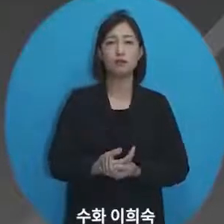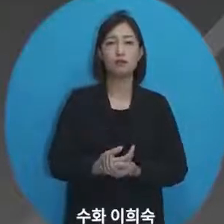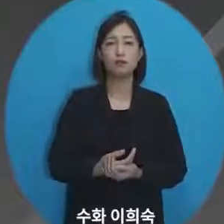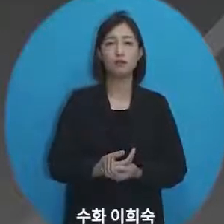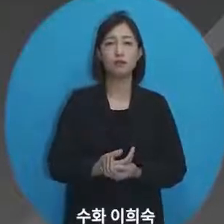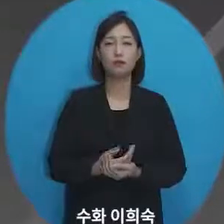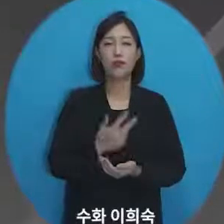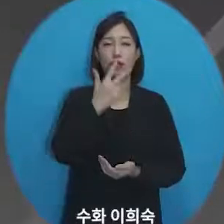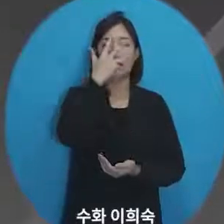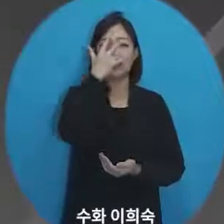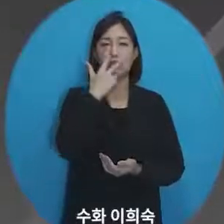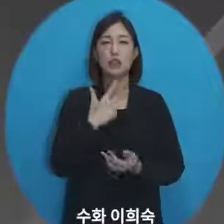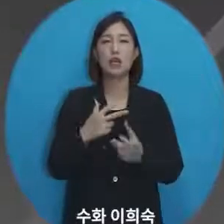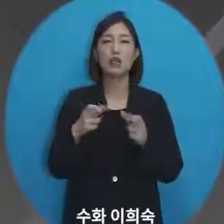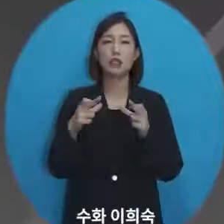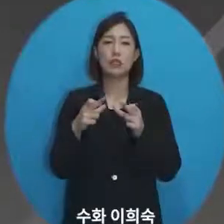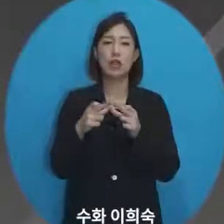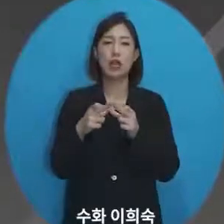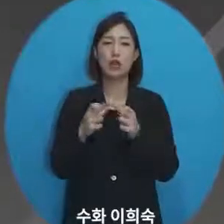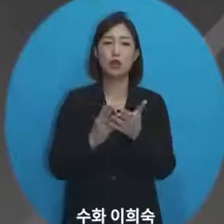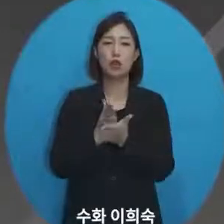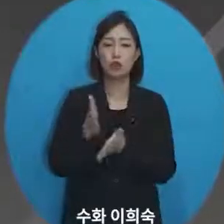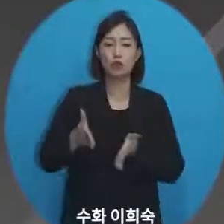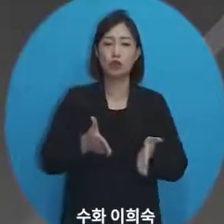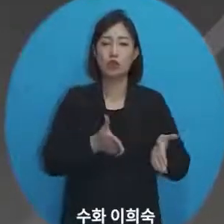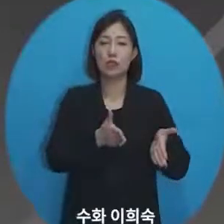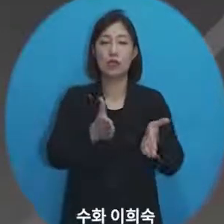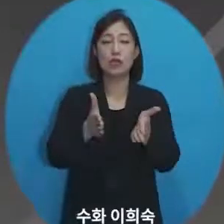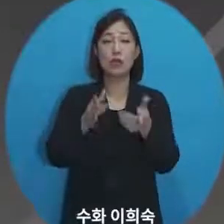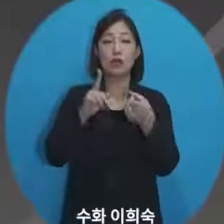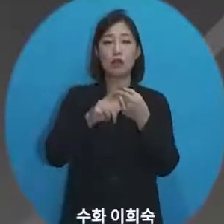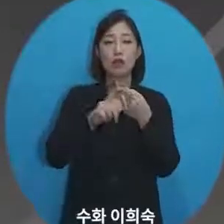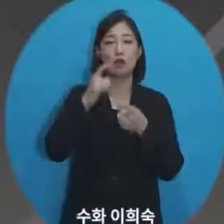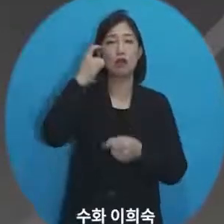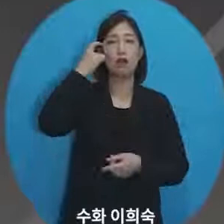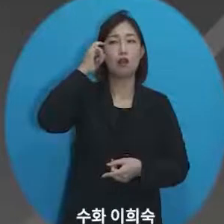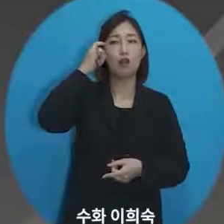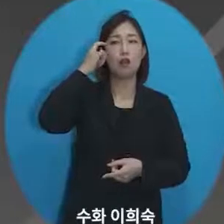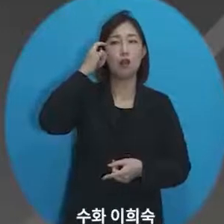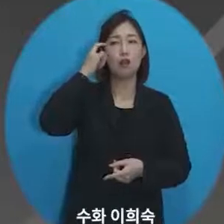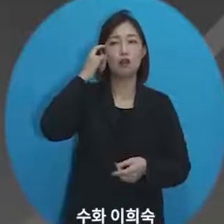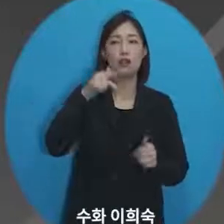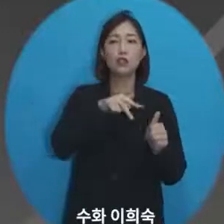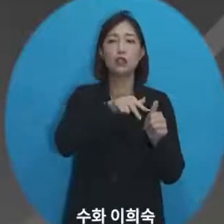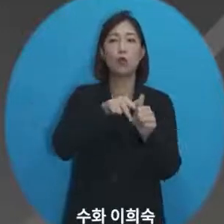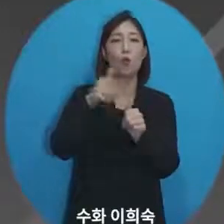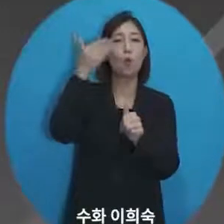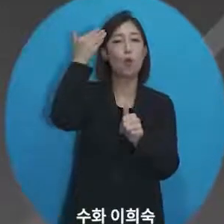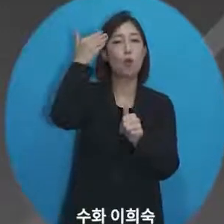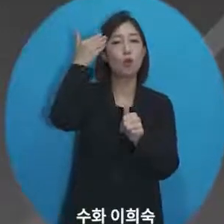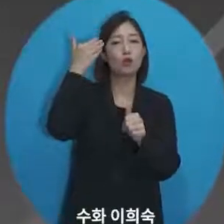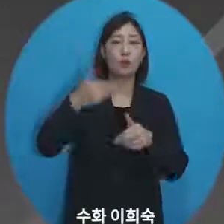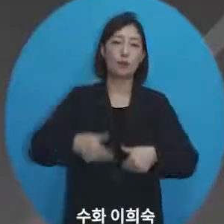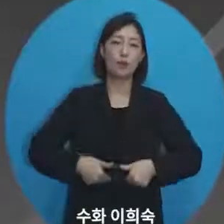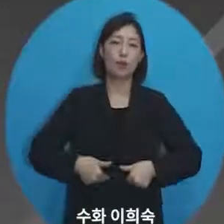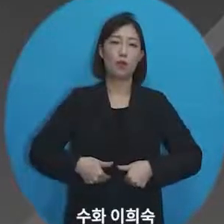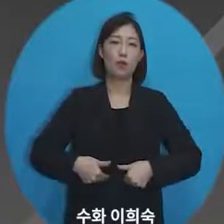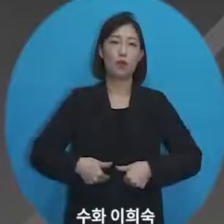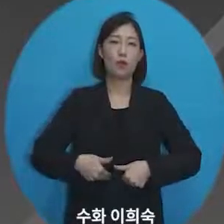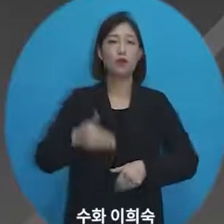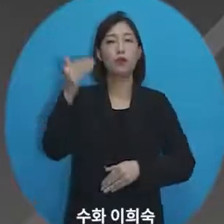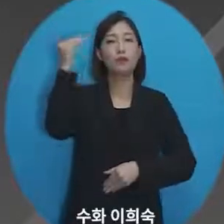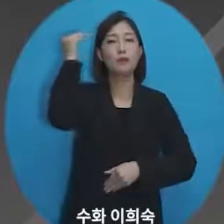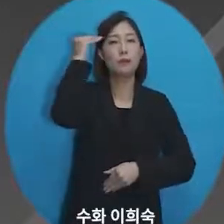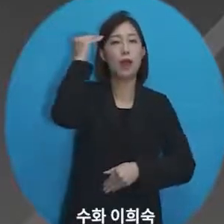시각장애인이 이동하는 거리다라는 부분이 의식적으로 있다라고 하면 그 부분이 많이 사라질 수 있게 되겠죠.